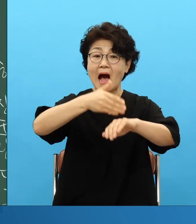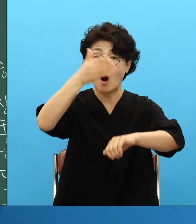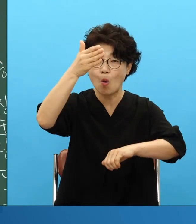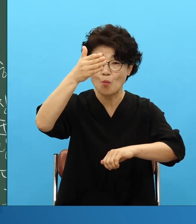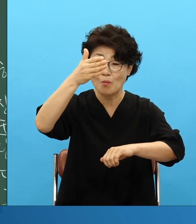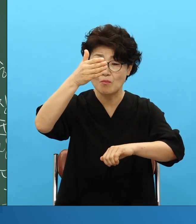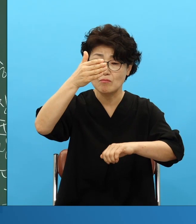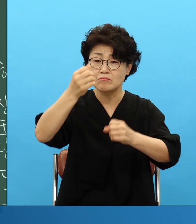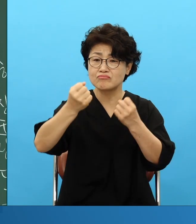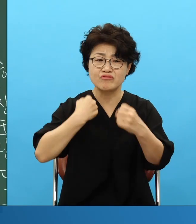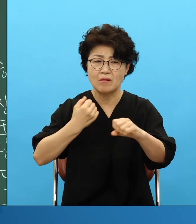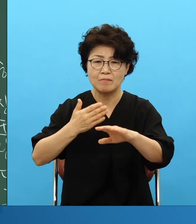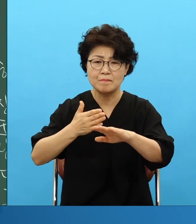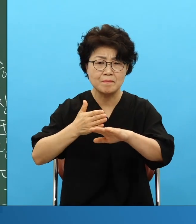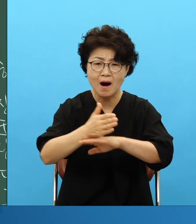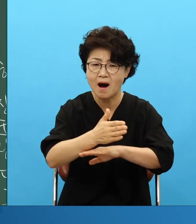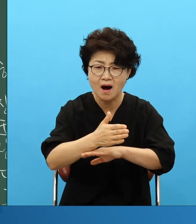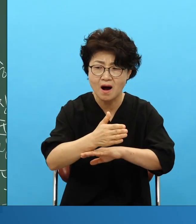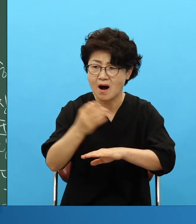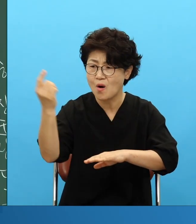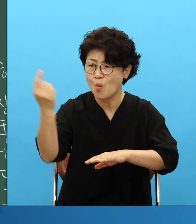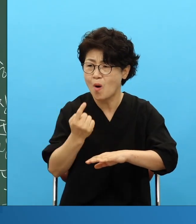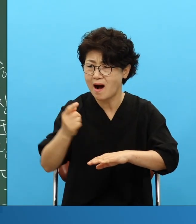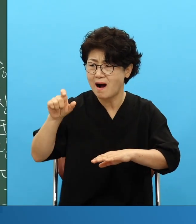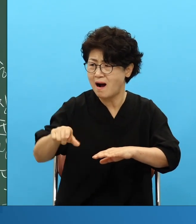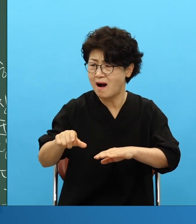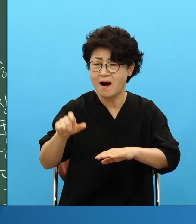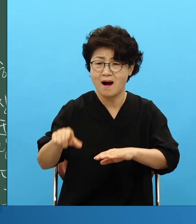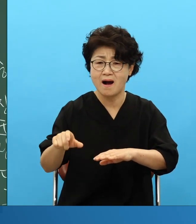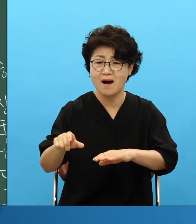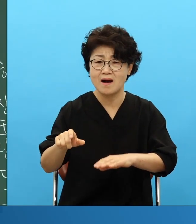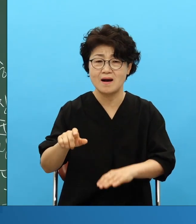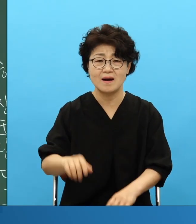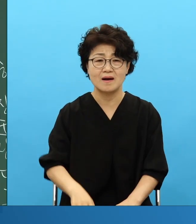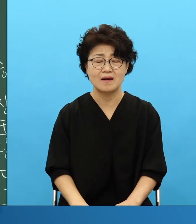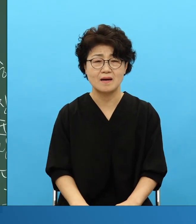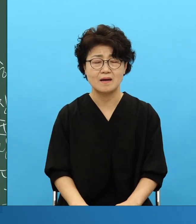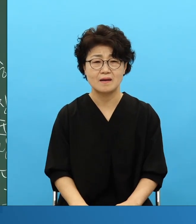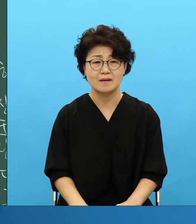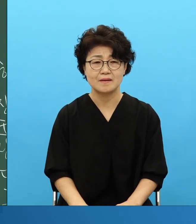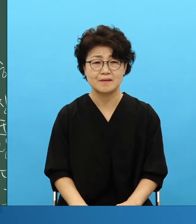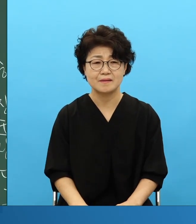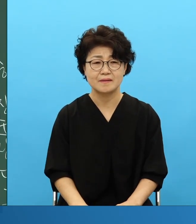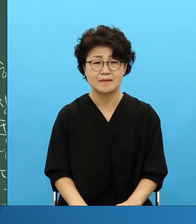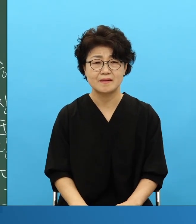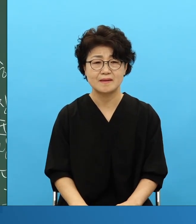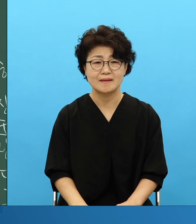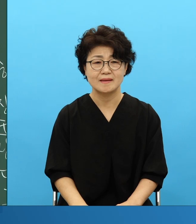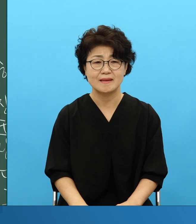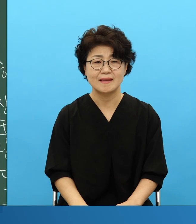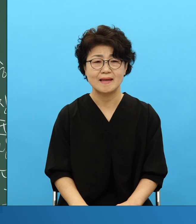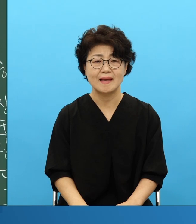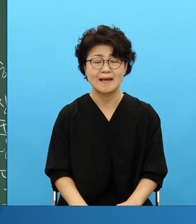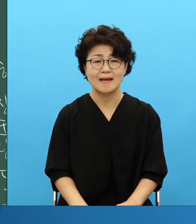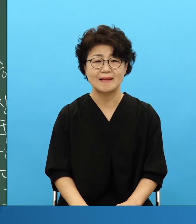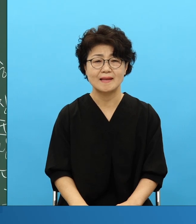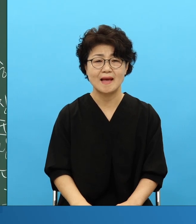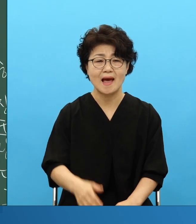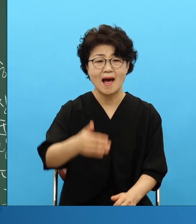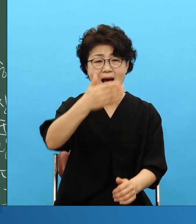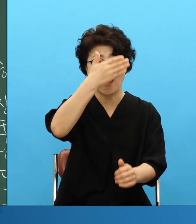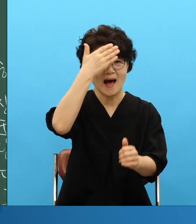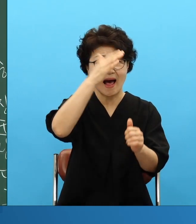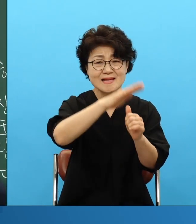오는 거요. And he would not come to by worship time at 9 a.m. 그러니까 막 안수 집사 부장인